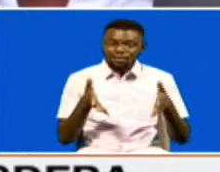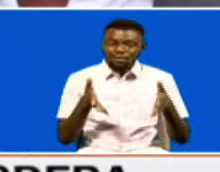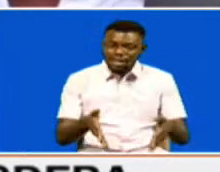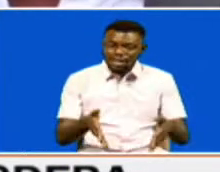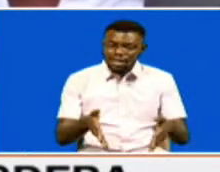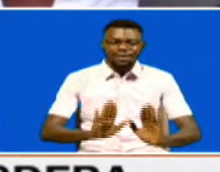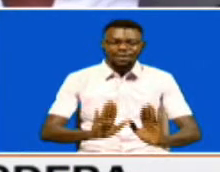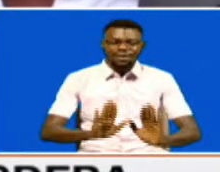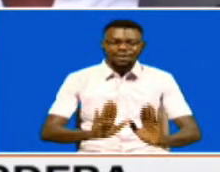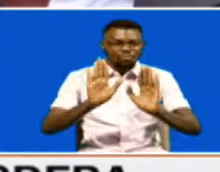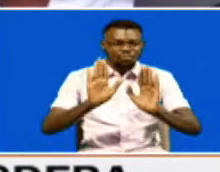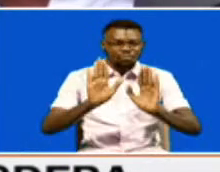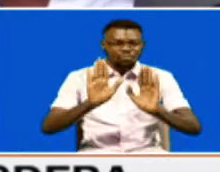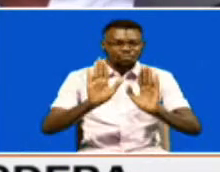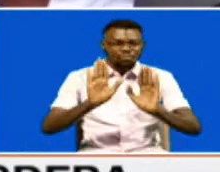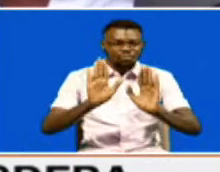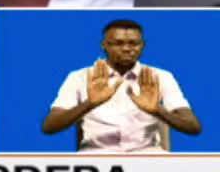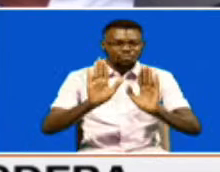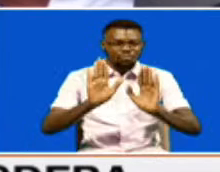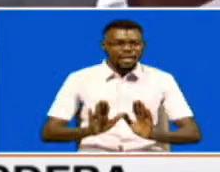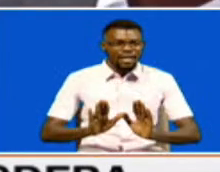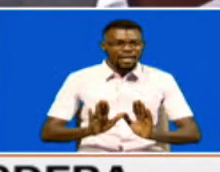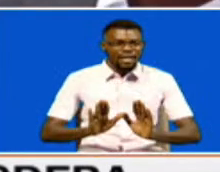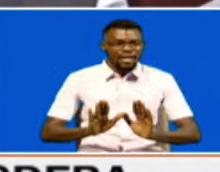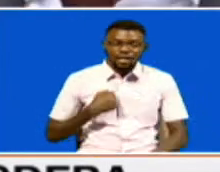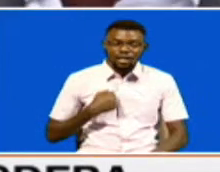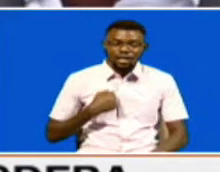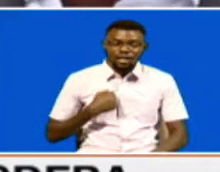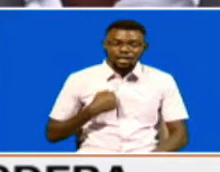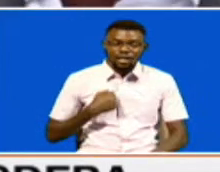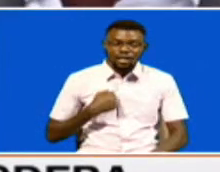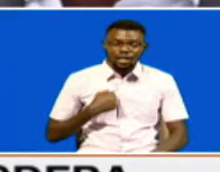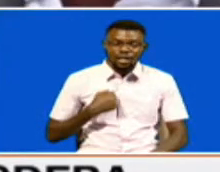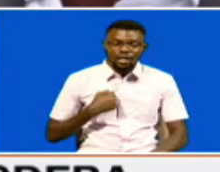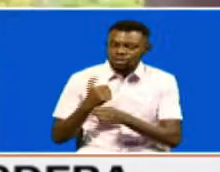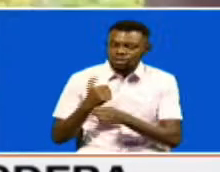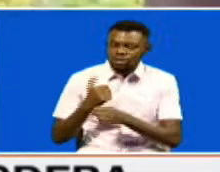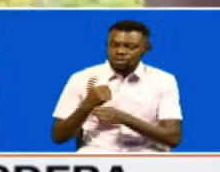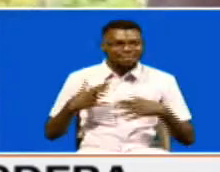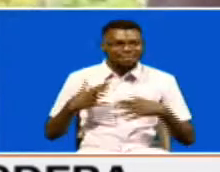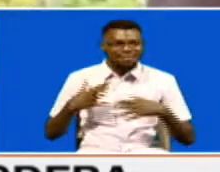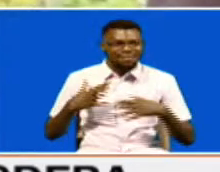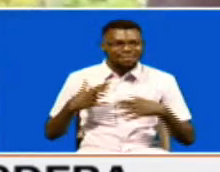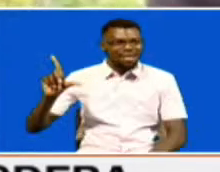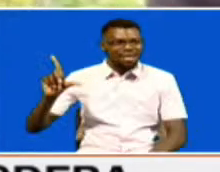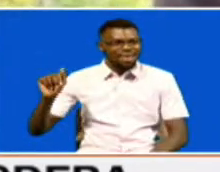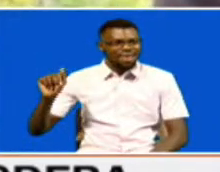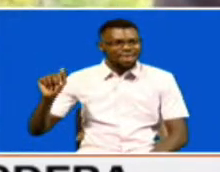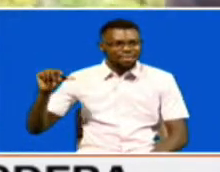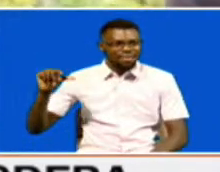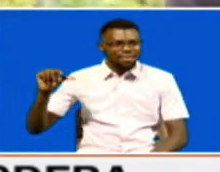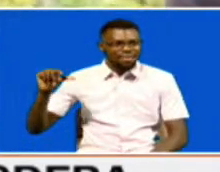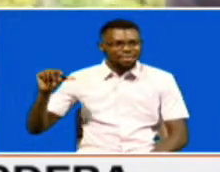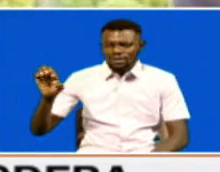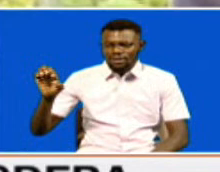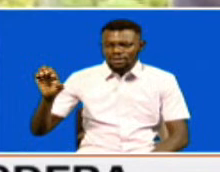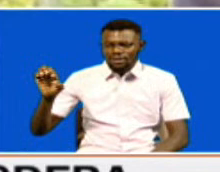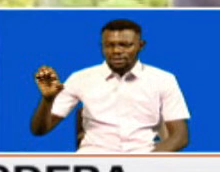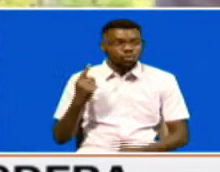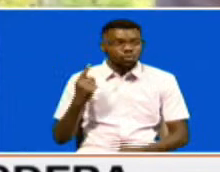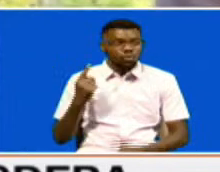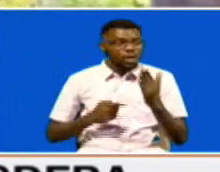Lagdera, and I will continue better the lives of people of Lagdera. We have no problem with that. All I can tell you